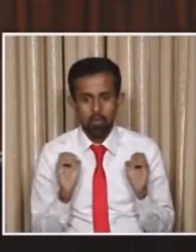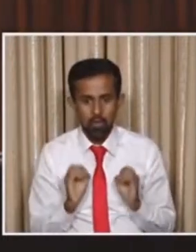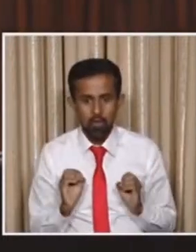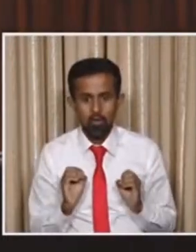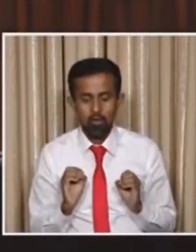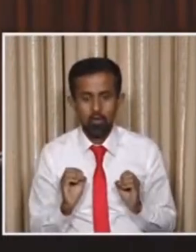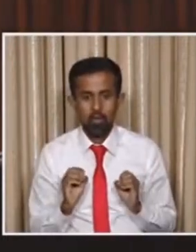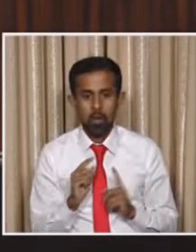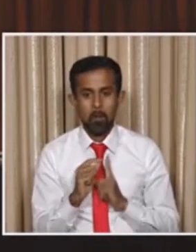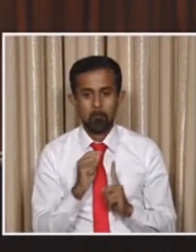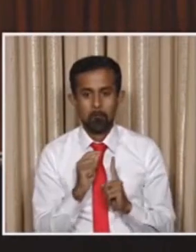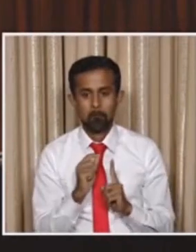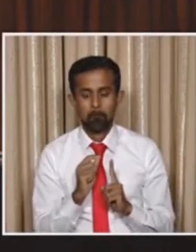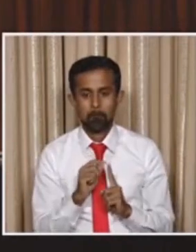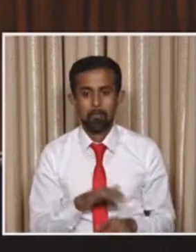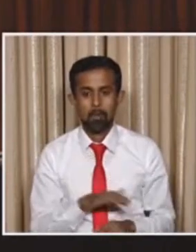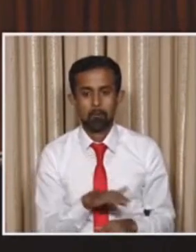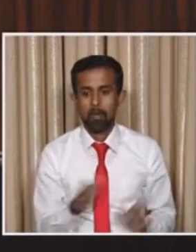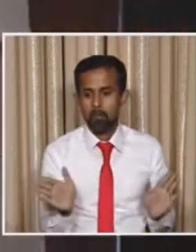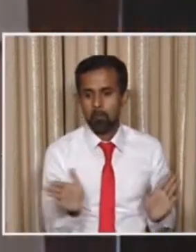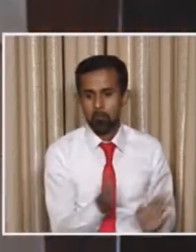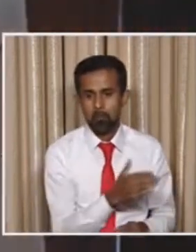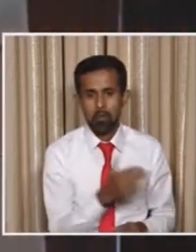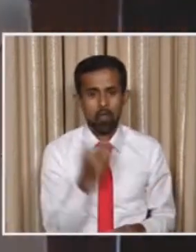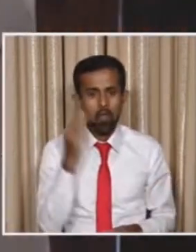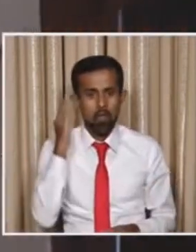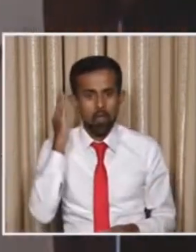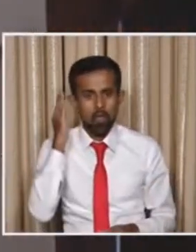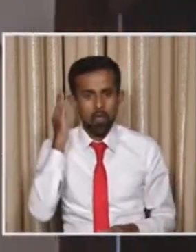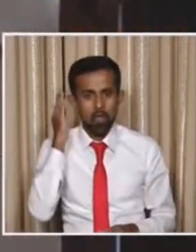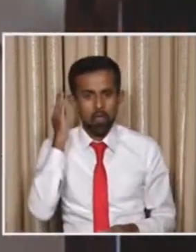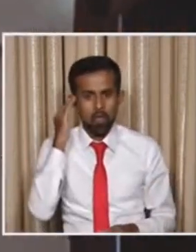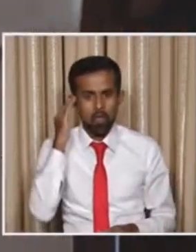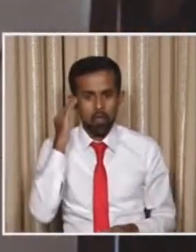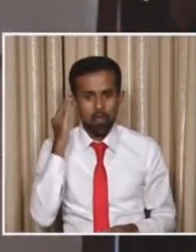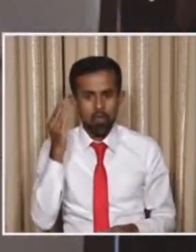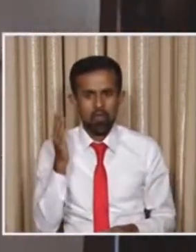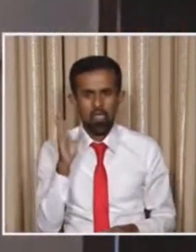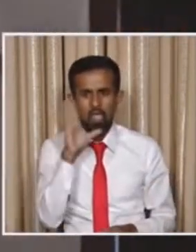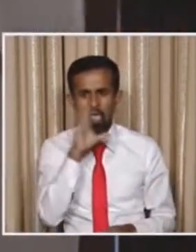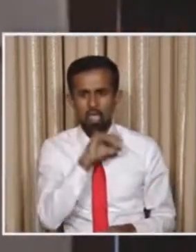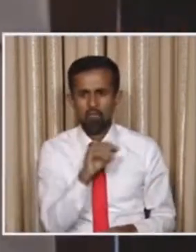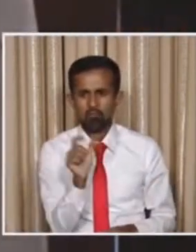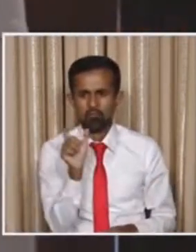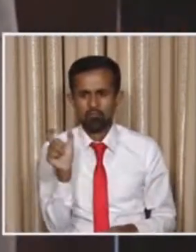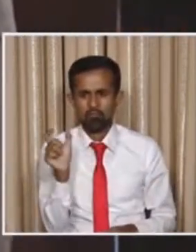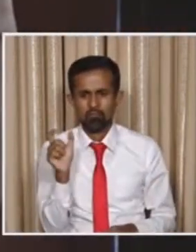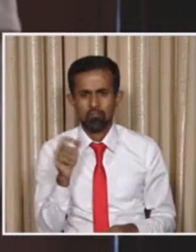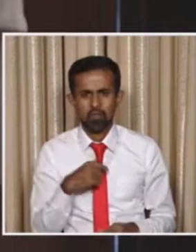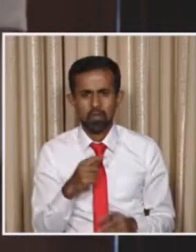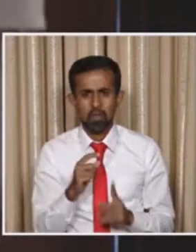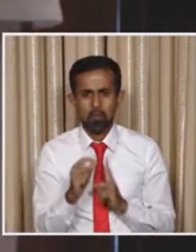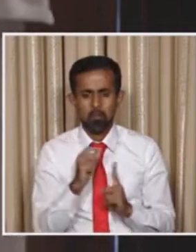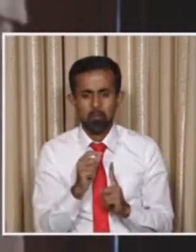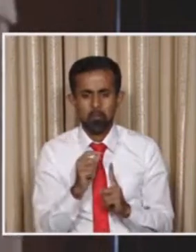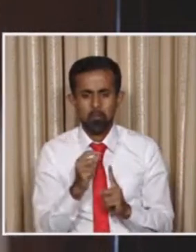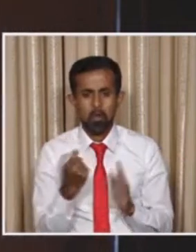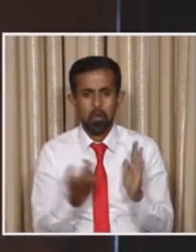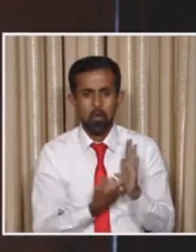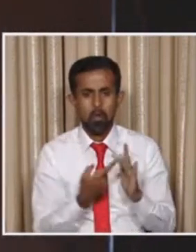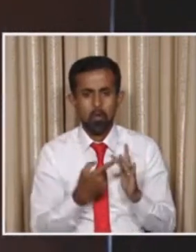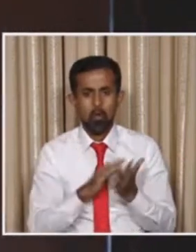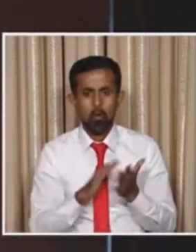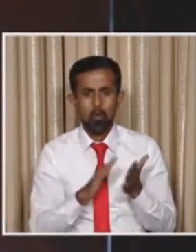පාර්ලිමේන්තුවේ බිම්හල්ට යනකොට එතුමිය මං හිතන්නේ ඉතාමත් අසභ්‍ය වචන වලින් මේ අපේ පාර්ලිමේන්තු මන්ත්‍රී රෝහණ බණ්ඩාරමැතිතුමාත්